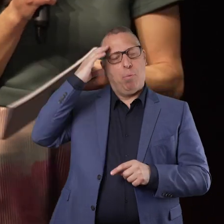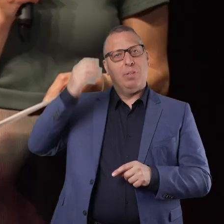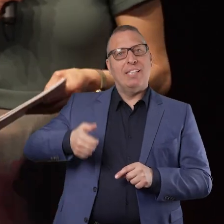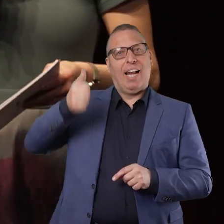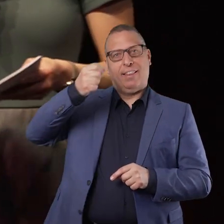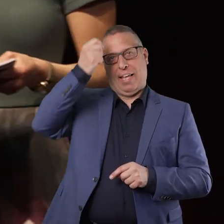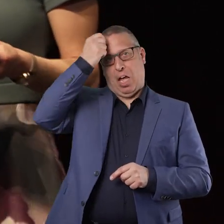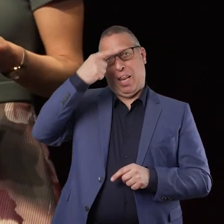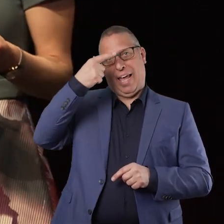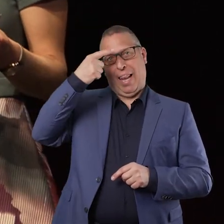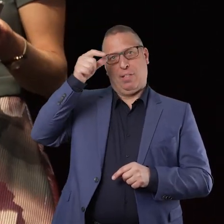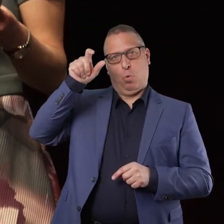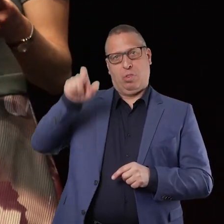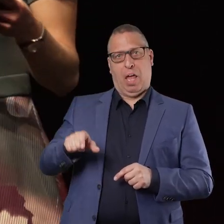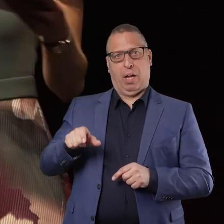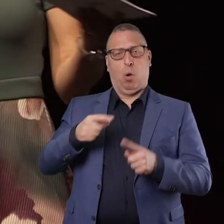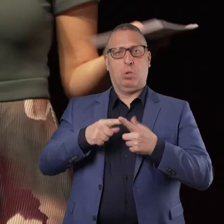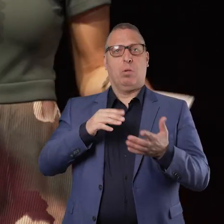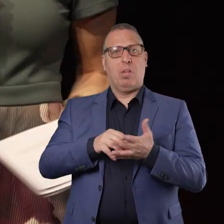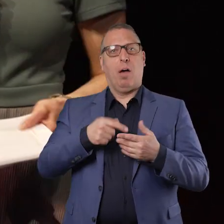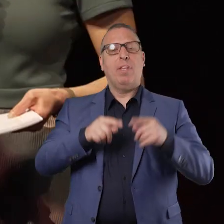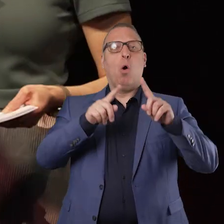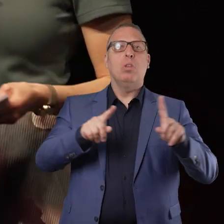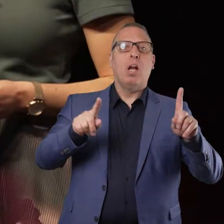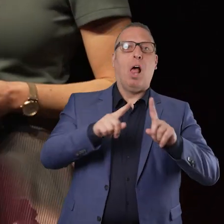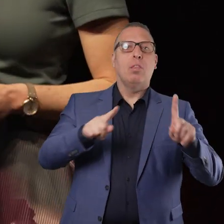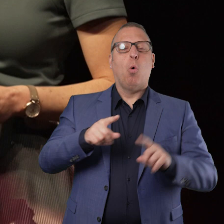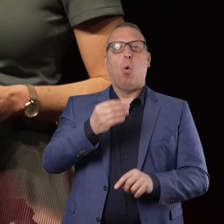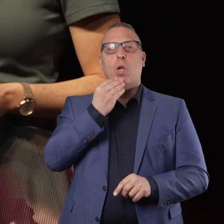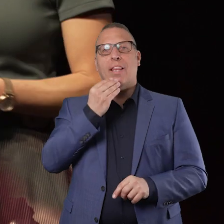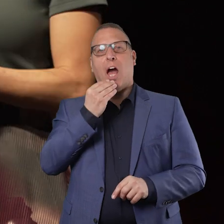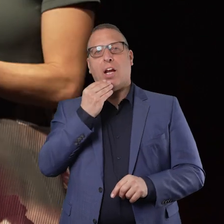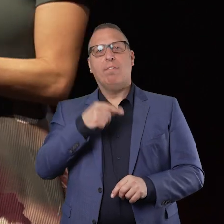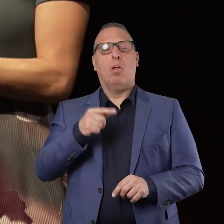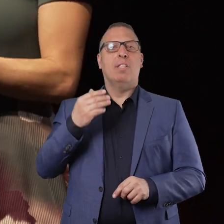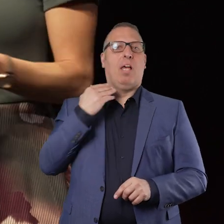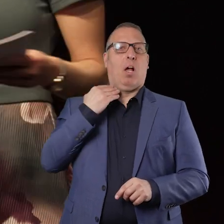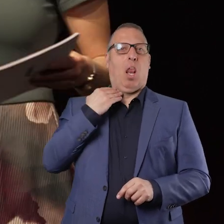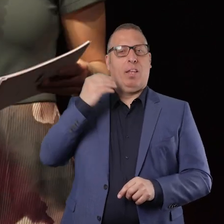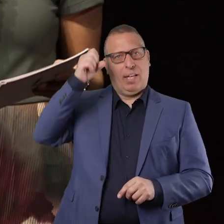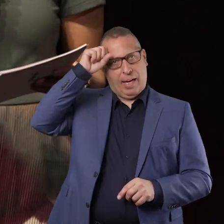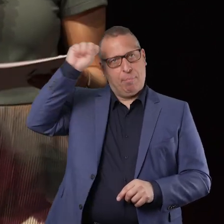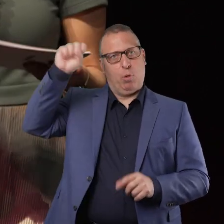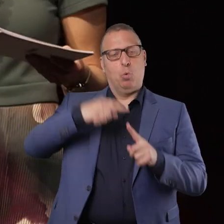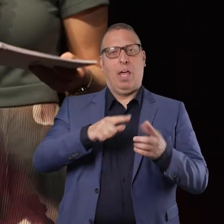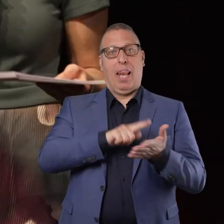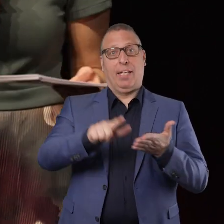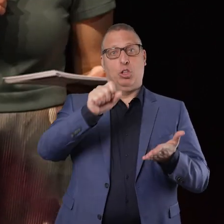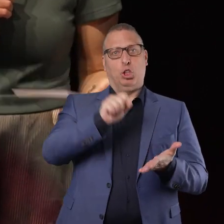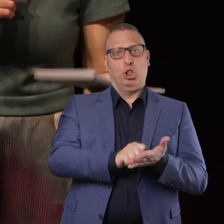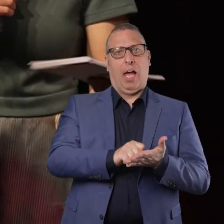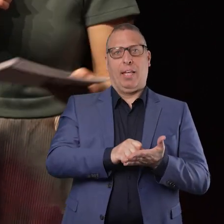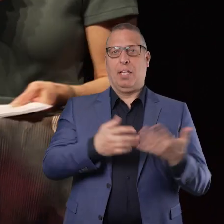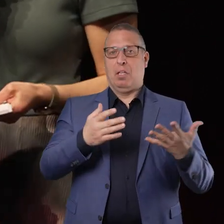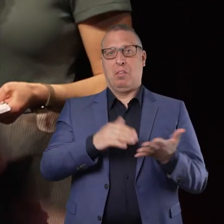Bundesrätin Karin Keller. Sutter. Dazu gibt es Unterhaltung, Kulinarik aus St. Gallen, Graubünden und dem